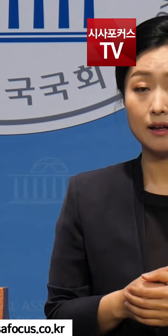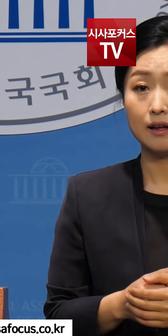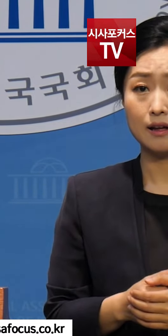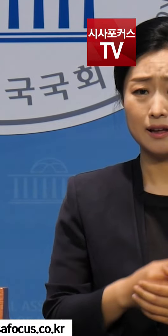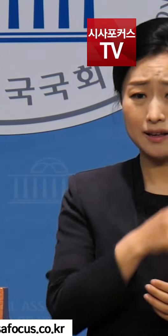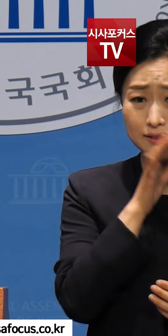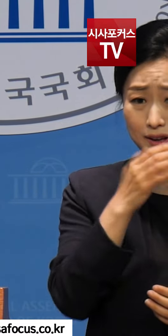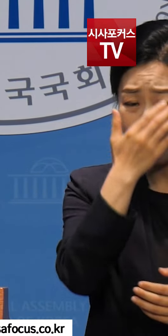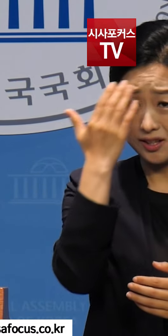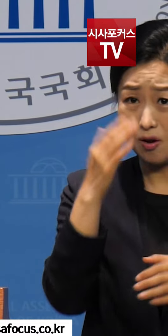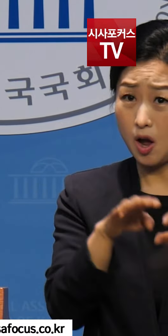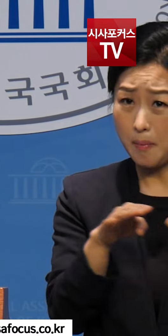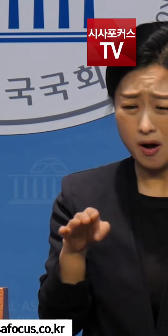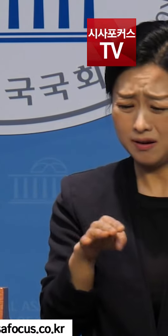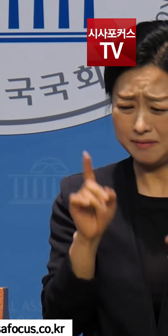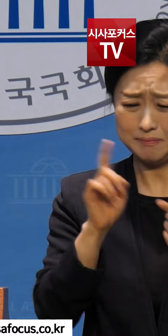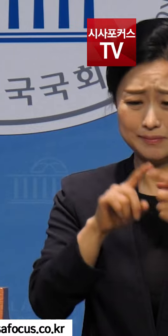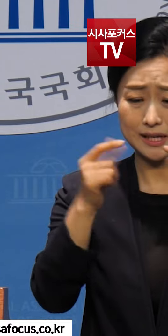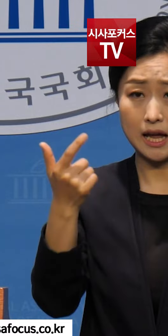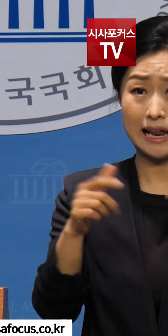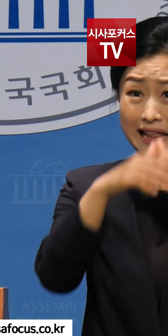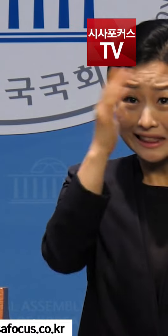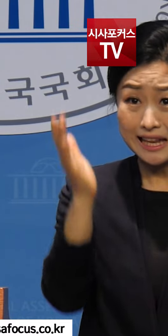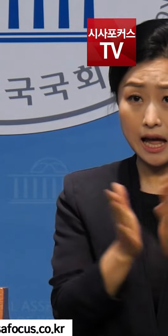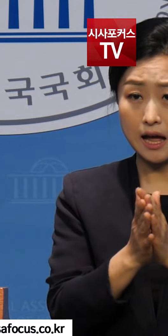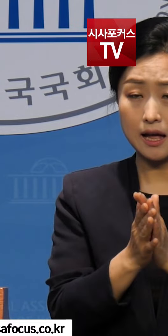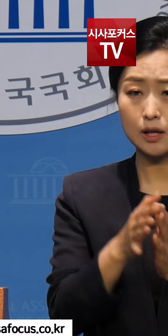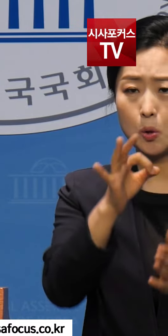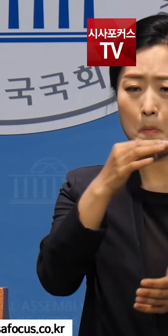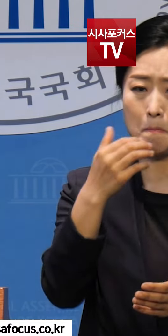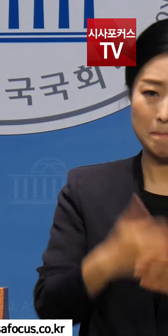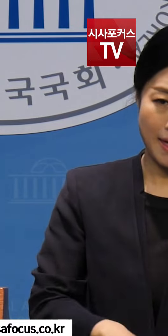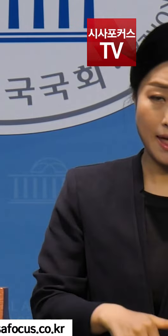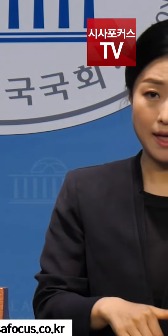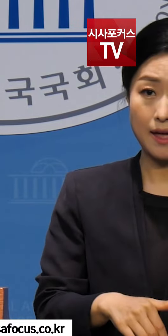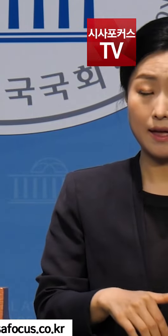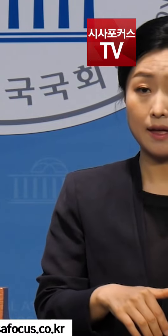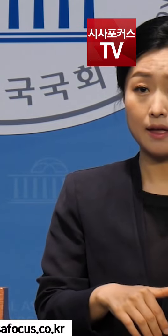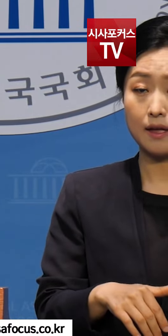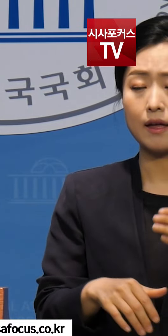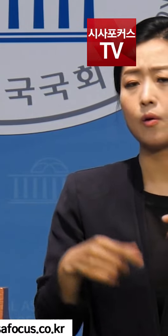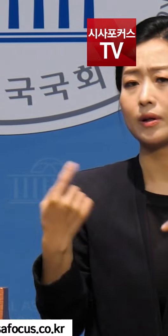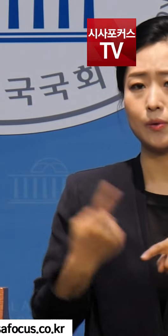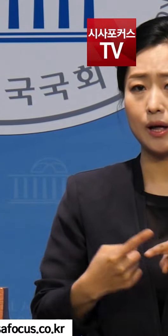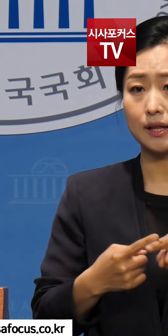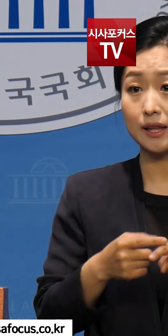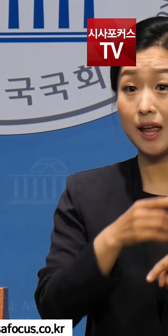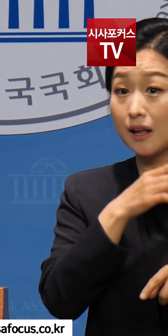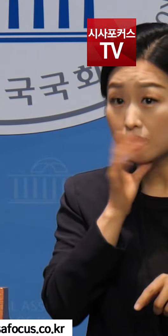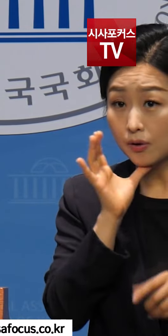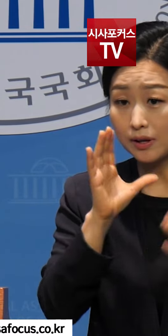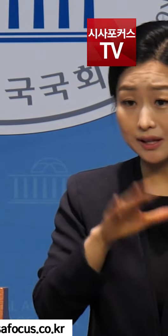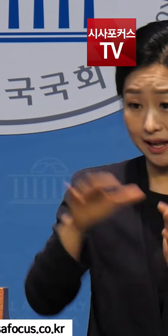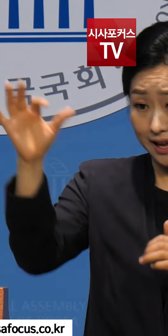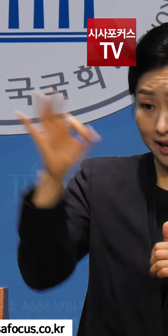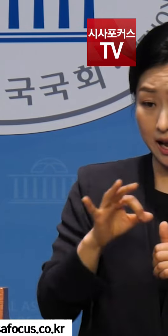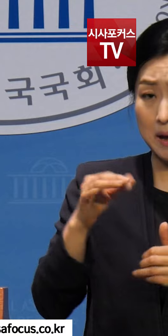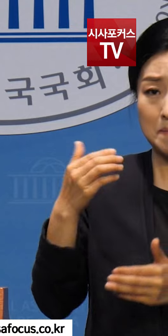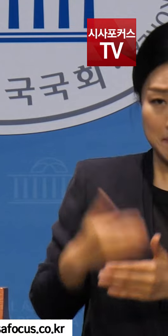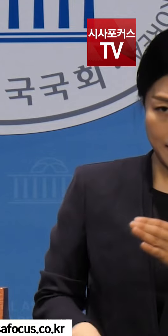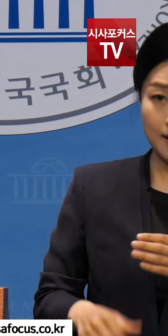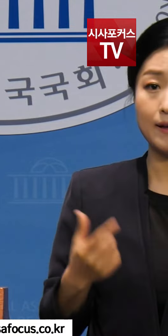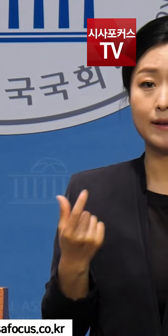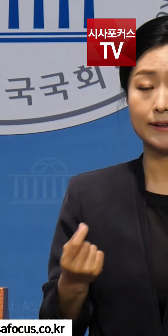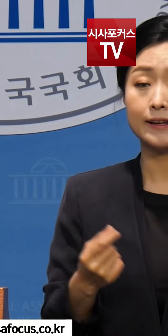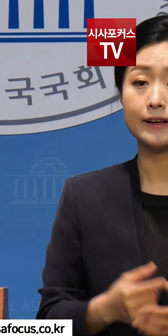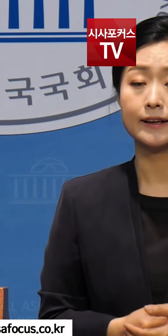강조했지만 사실상 모두의 연금액을 감소시키고 모두의 노후소득 보장을 불안하게 만드는